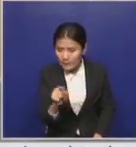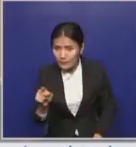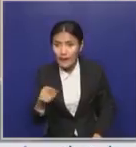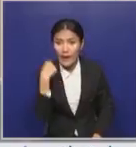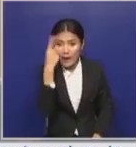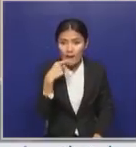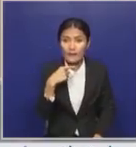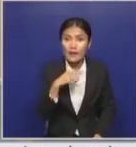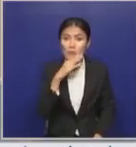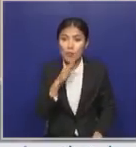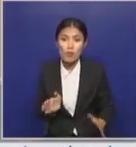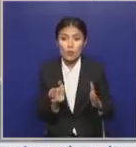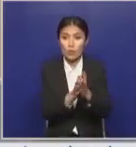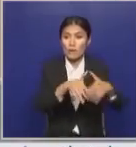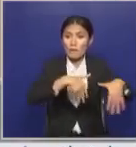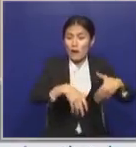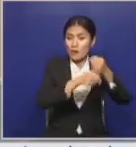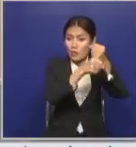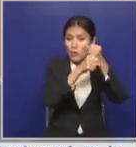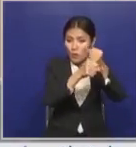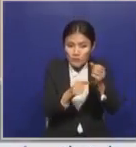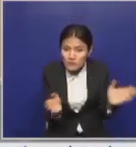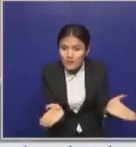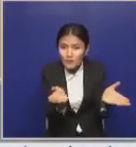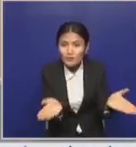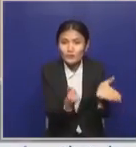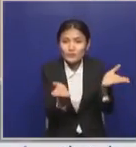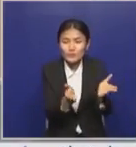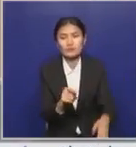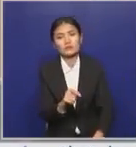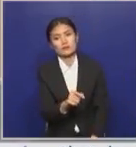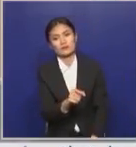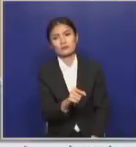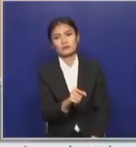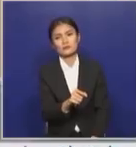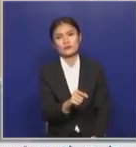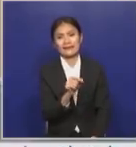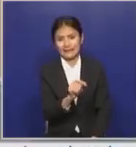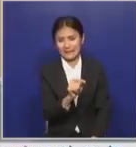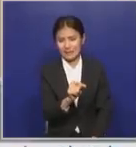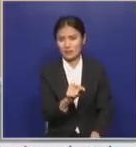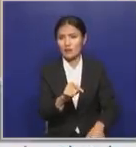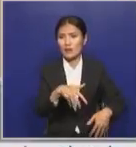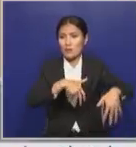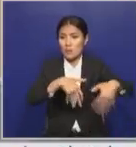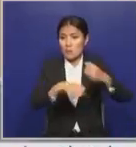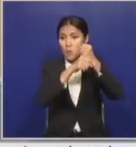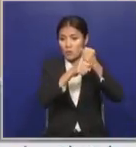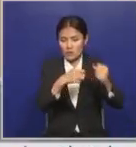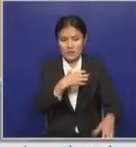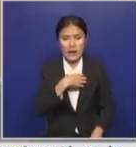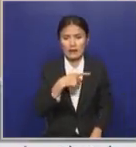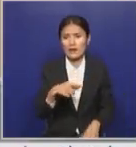ไปเข้าร่วมชุมนุมหรือสนับสนุนโดยวิธีใดก็ตามจากกลุ่มผู้ชุมนมที่ต้องการปฏิรูปสถาบัน